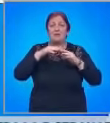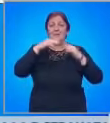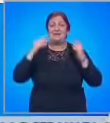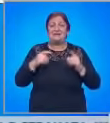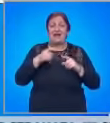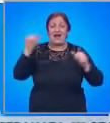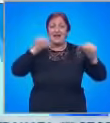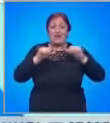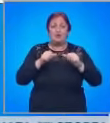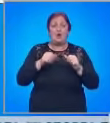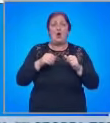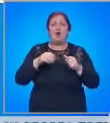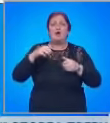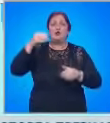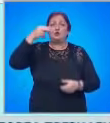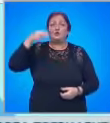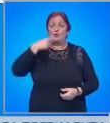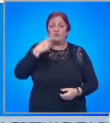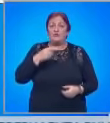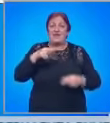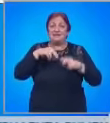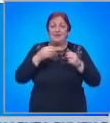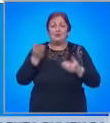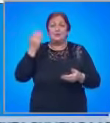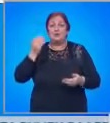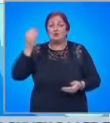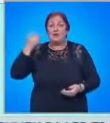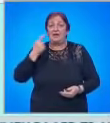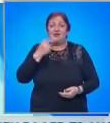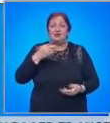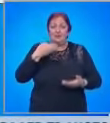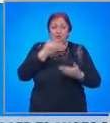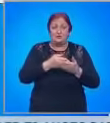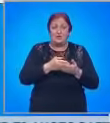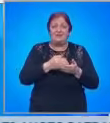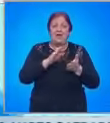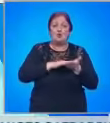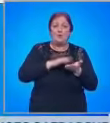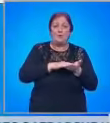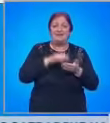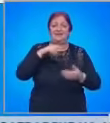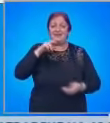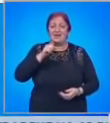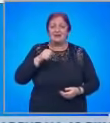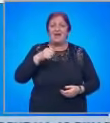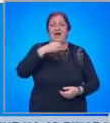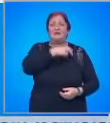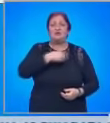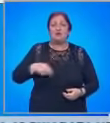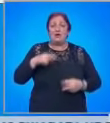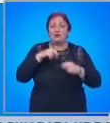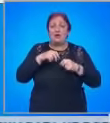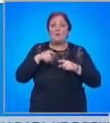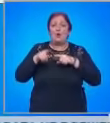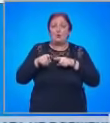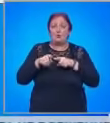Хемус. От дружеството коментираха, че разследването е започнало отдавна и вече са предоставяли документи на ДАНС, Националното следствие и прокуратурата.